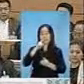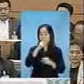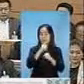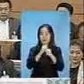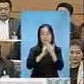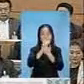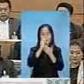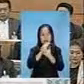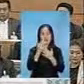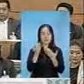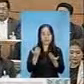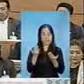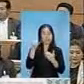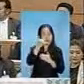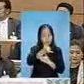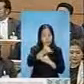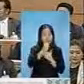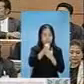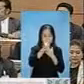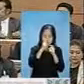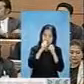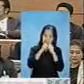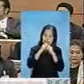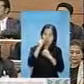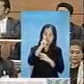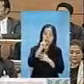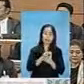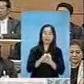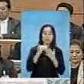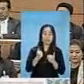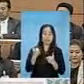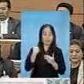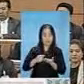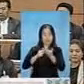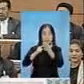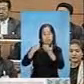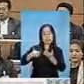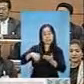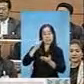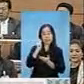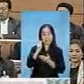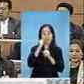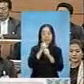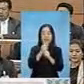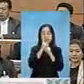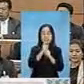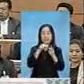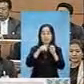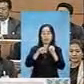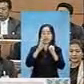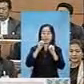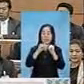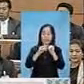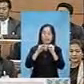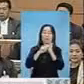านก็เข้ามาได้นี่เขาบอกว่าให้ยื่นอัยการสูงสุดตามมาตรา68ท่านก็ยื่นมือข้ามอัย